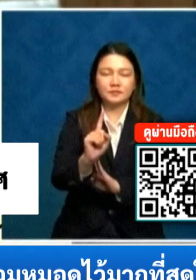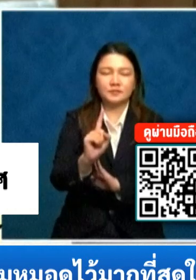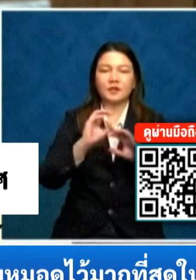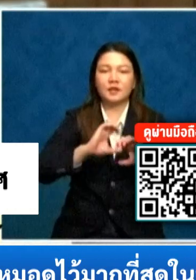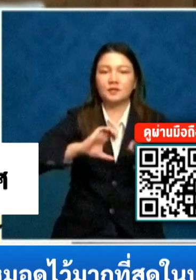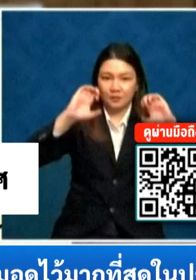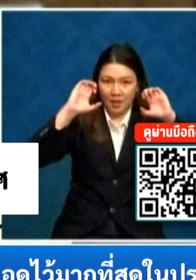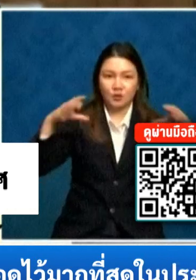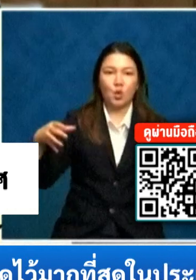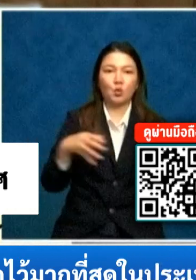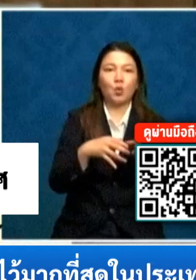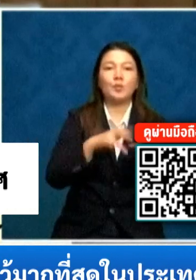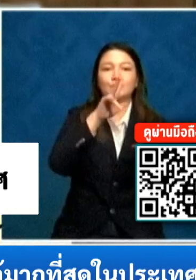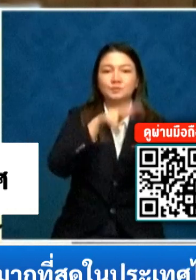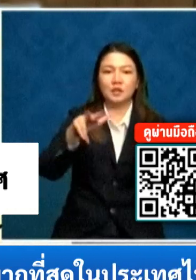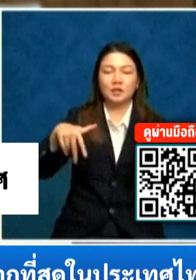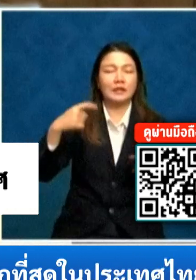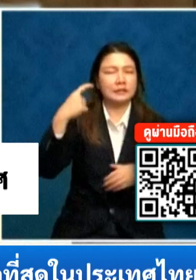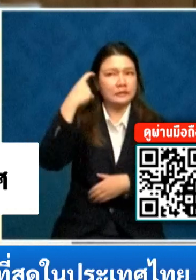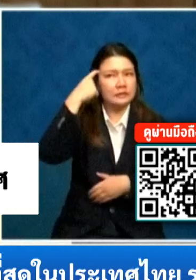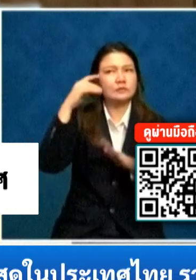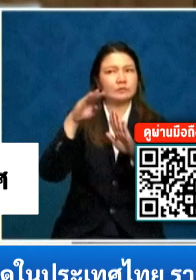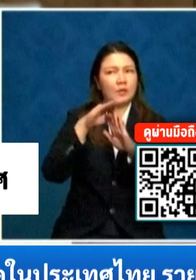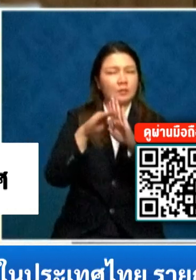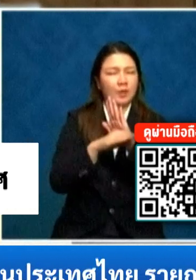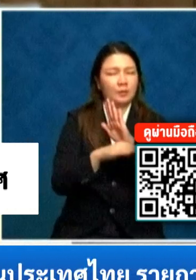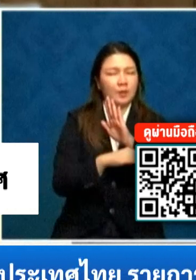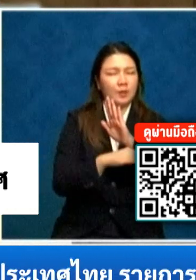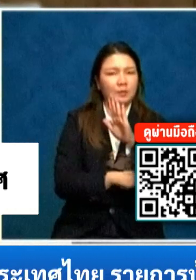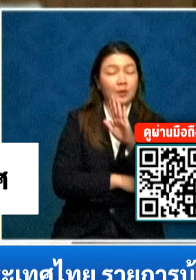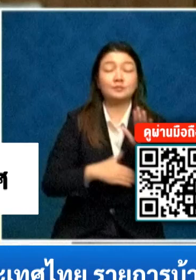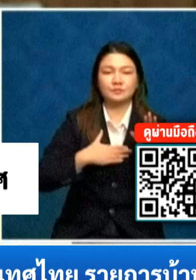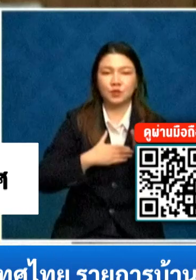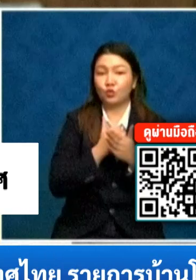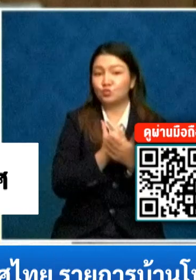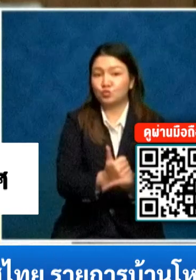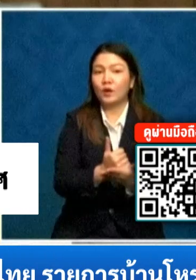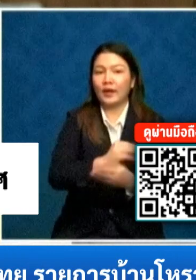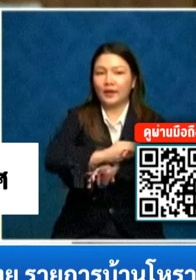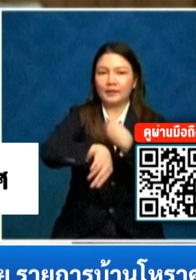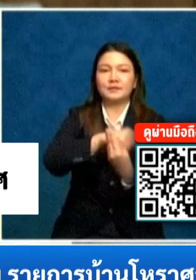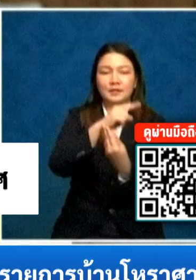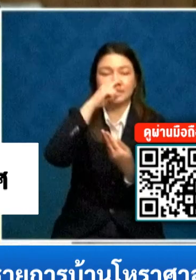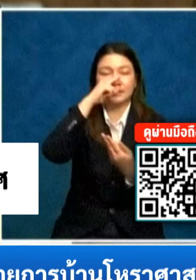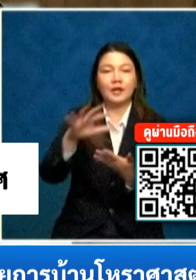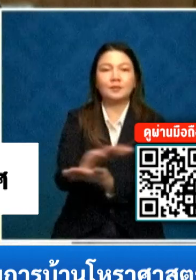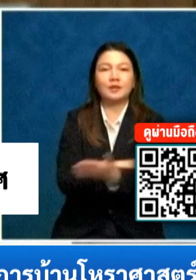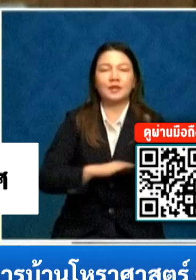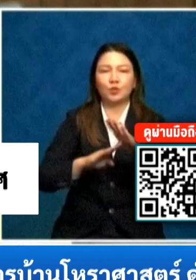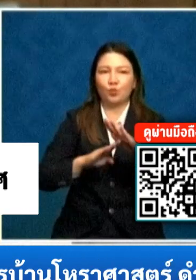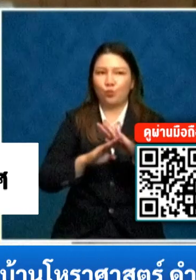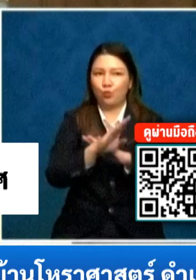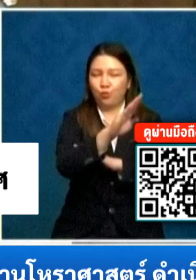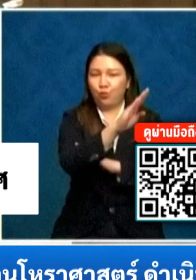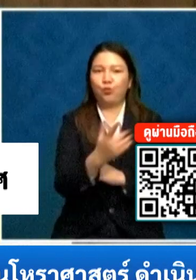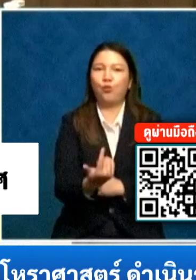คิดไว้นะครับแล้วน่าจะสามารถทำให้เศรษฐกิจของประเทศไทยเติบโตอย่างก้าวกระโดดแล้